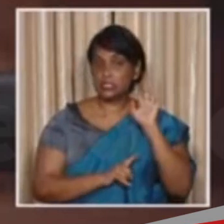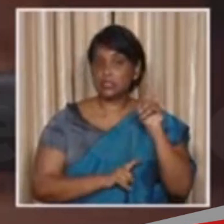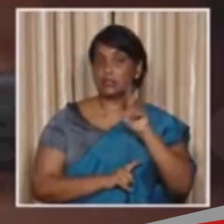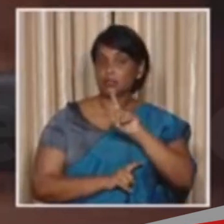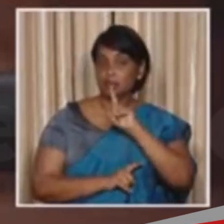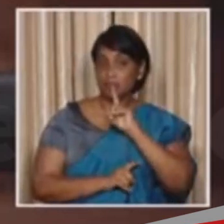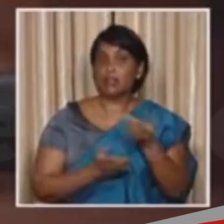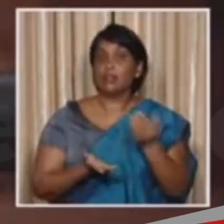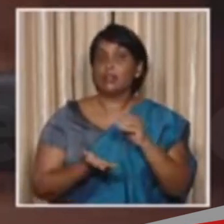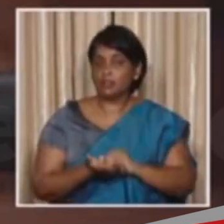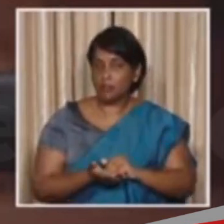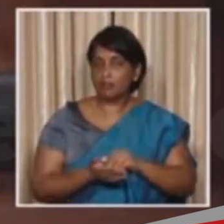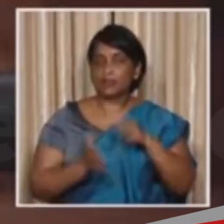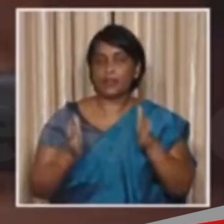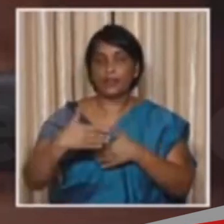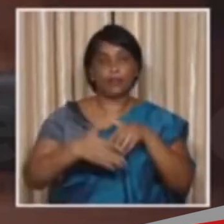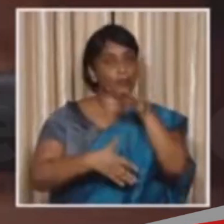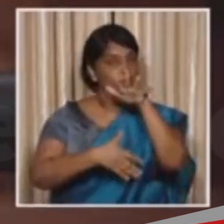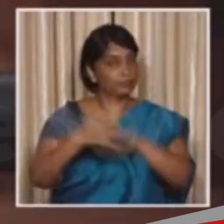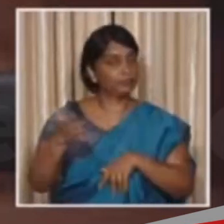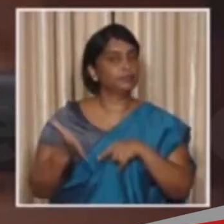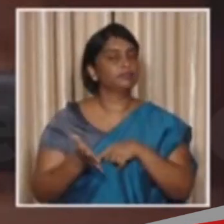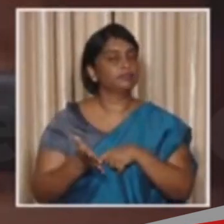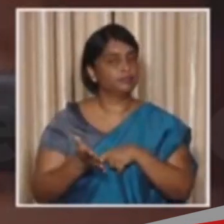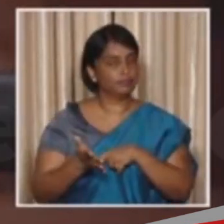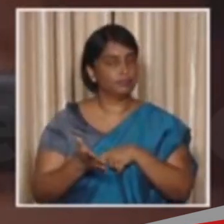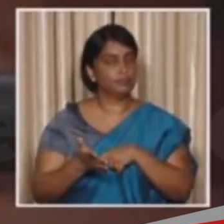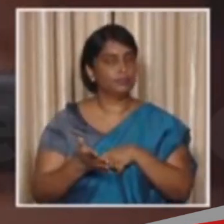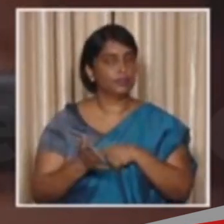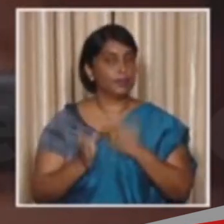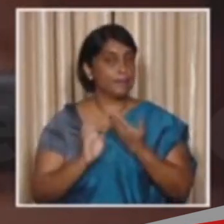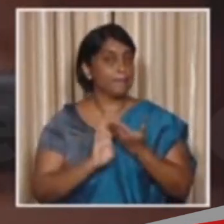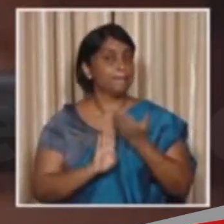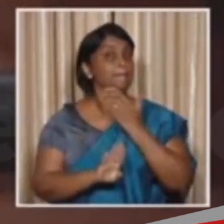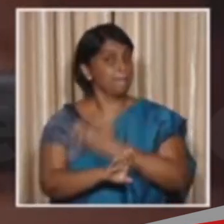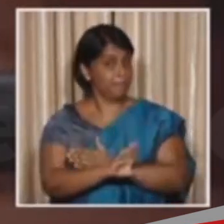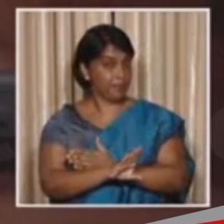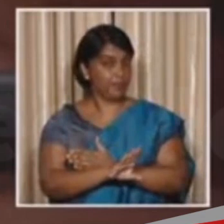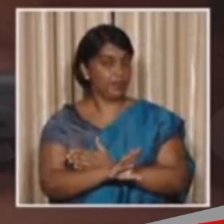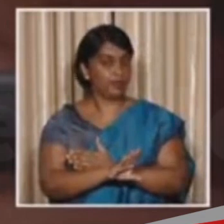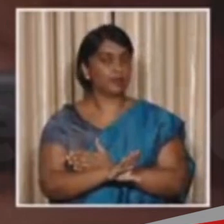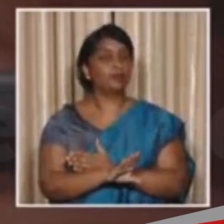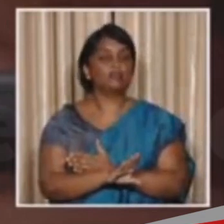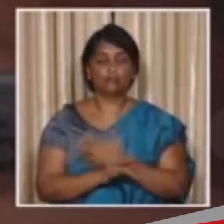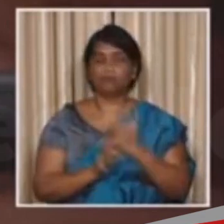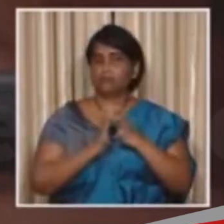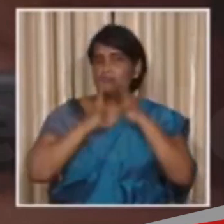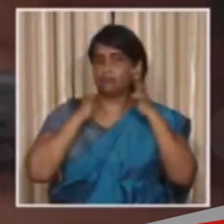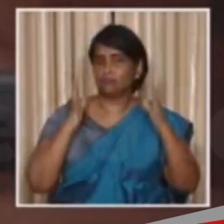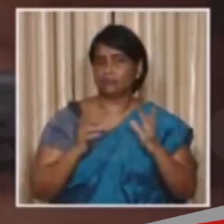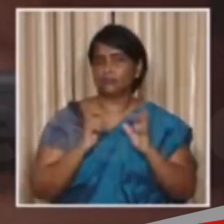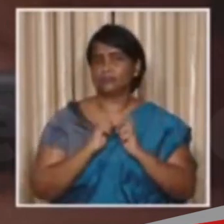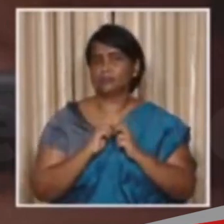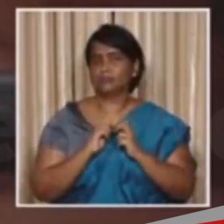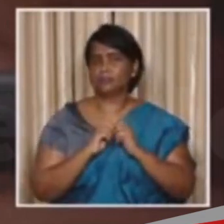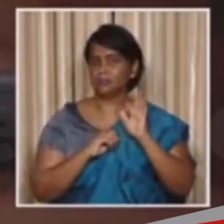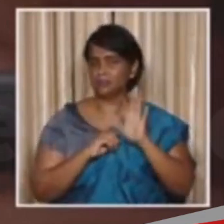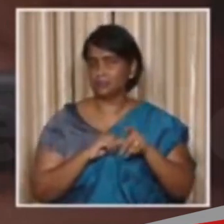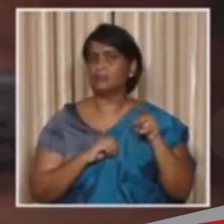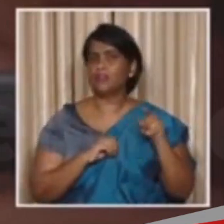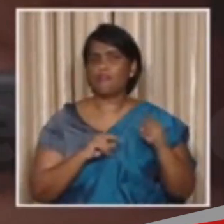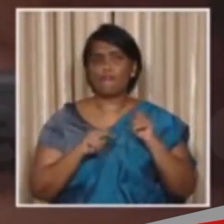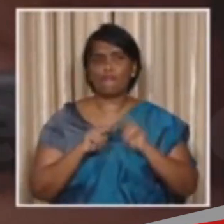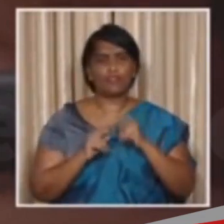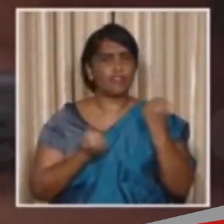ලද තවත් කැබිනට් පත්‍රිකාවක් මගින් පෙරදී, ඒ කියන්නේ මීට පෙර විශාල ආන්දෝලනයට තුඩු දීලා තිබෙන